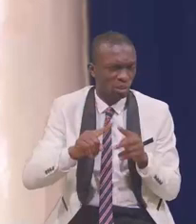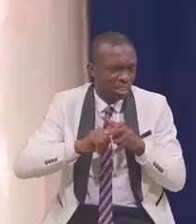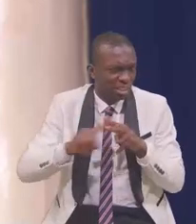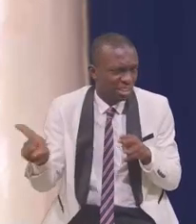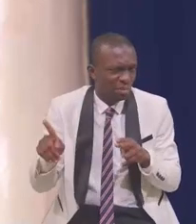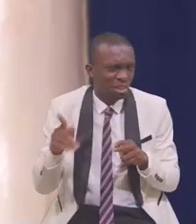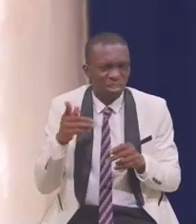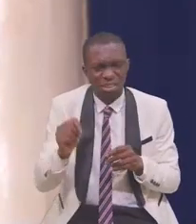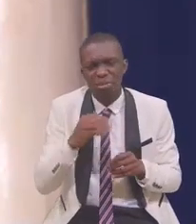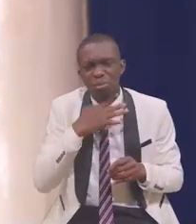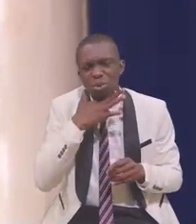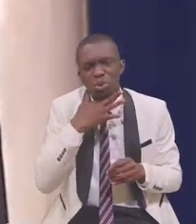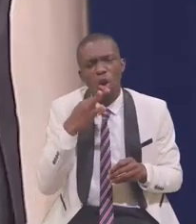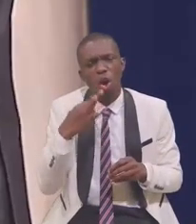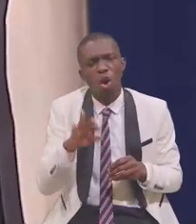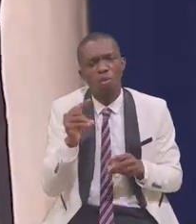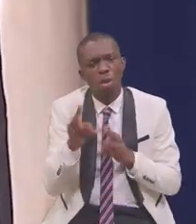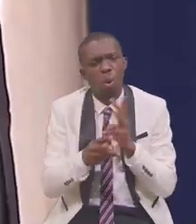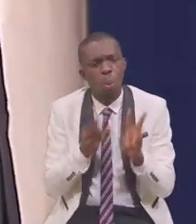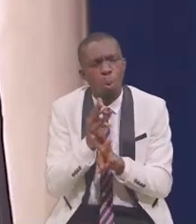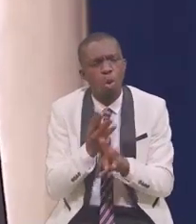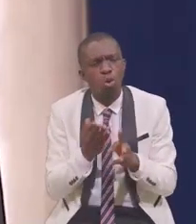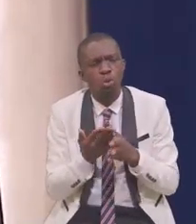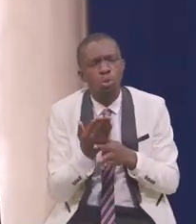En effet, si après s'être retiré des souillures du monde, par